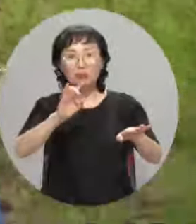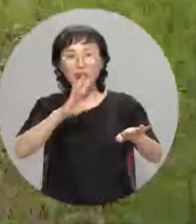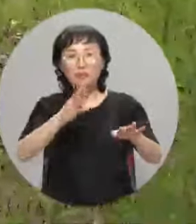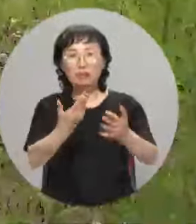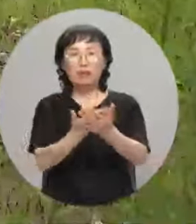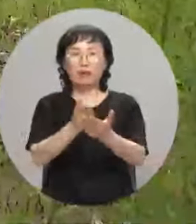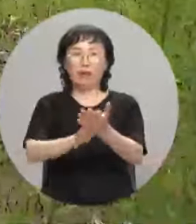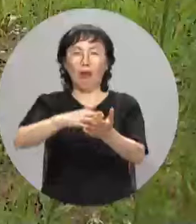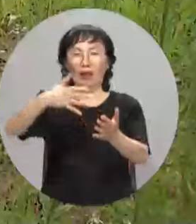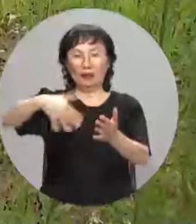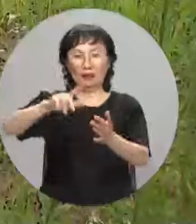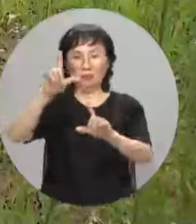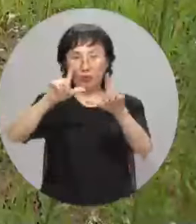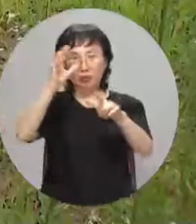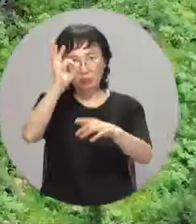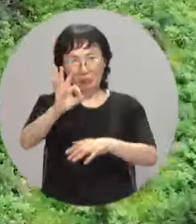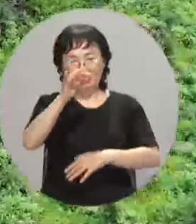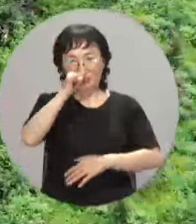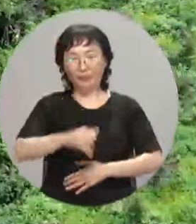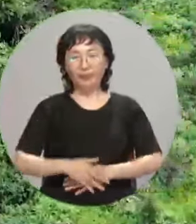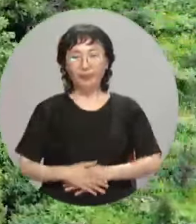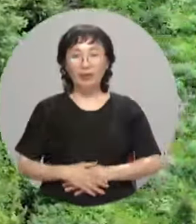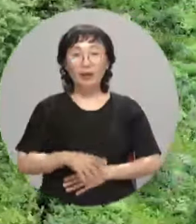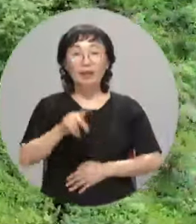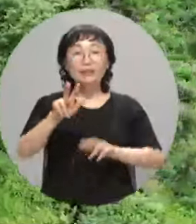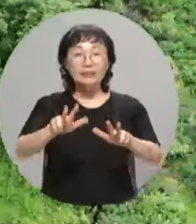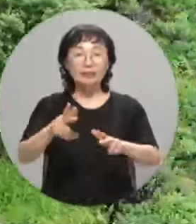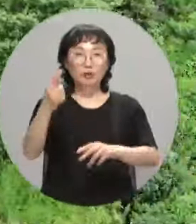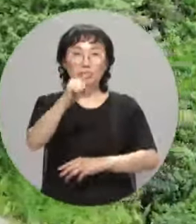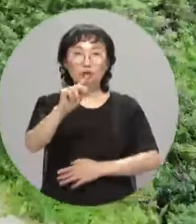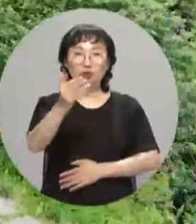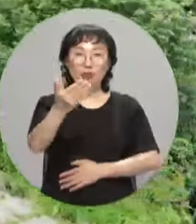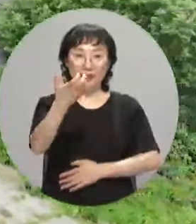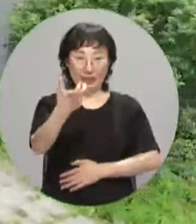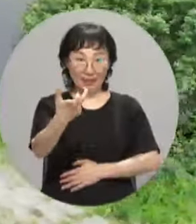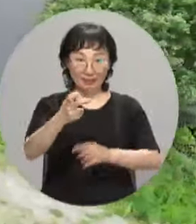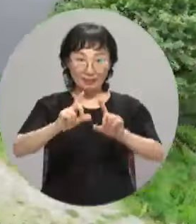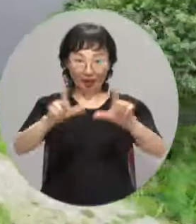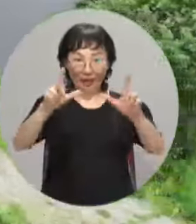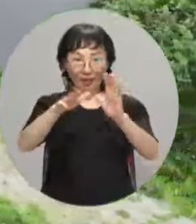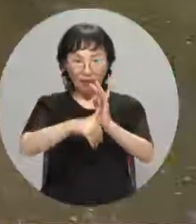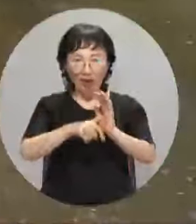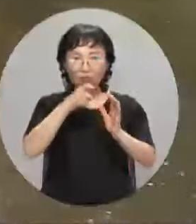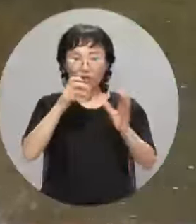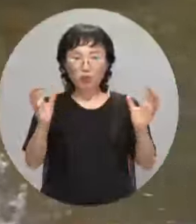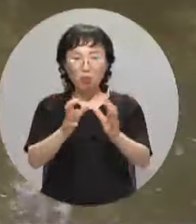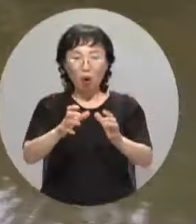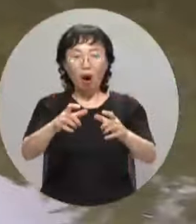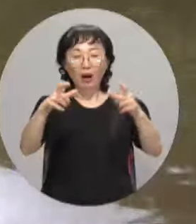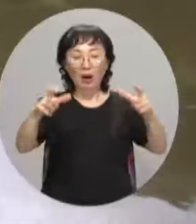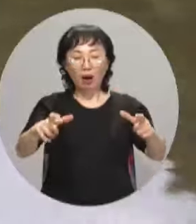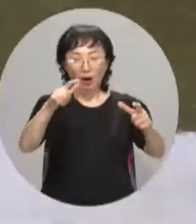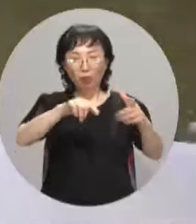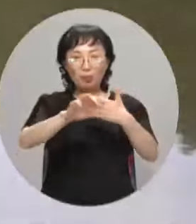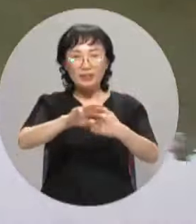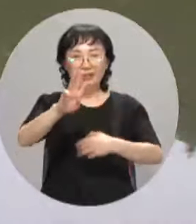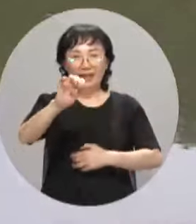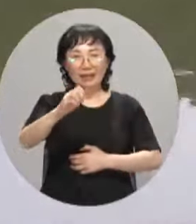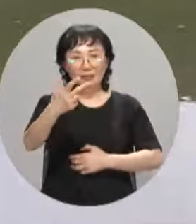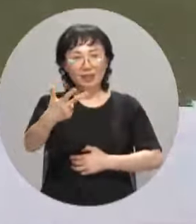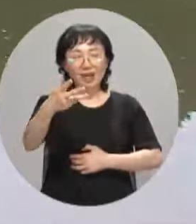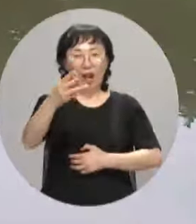진행되지 않고 있는 모습입니다 지난 1970년에 유역면적 48 헥타르 저수량 2.2만